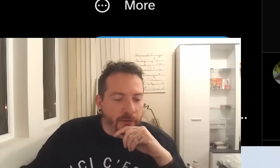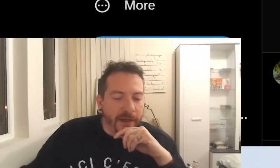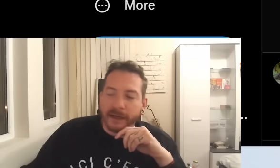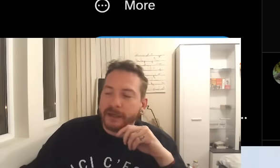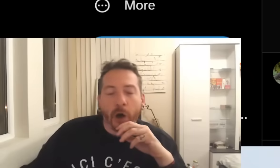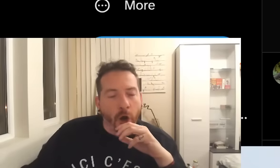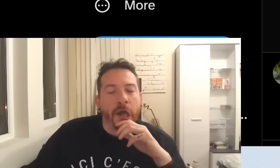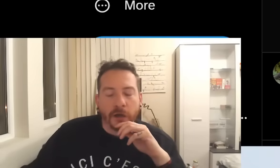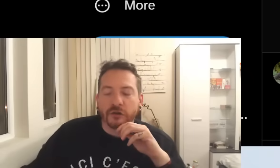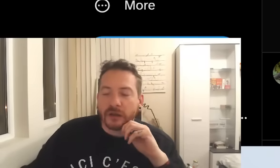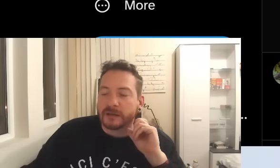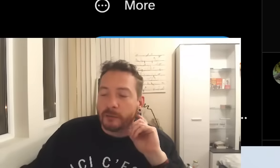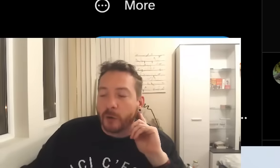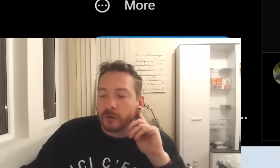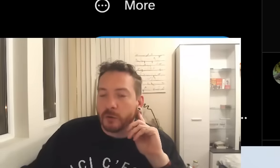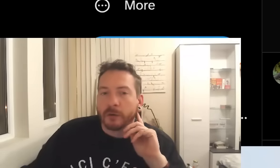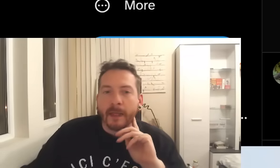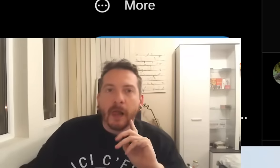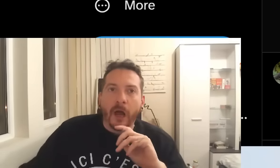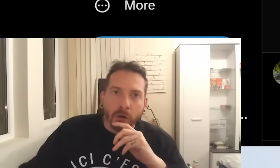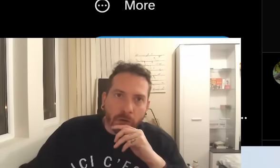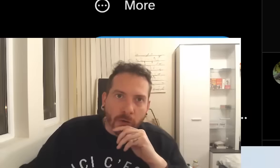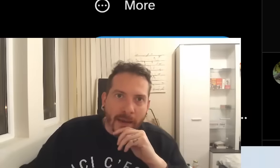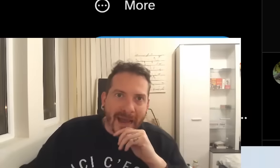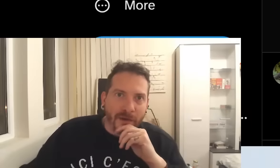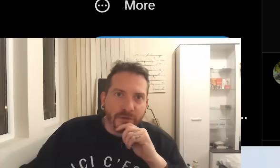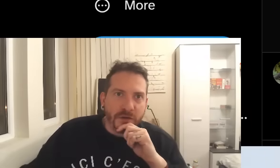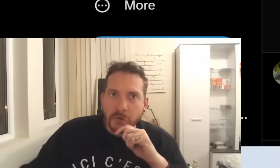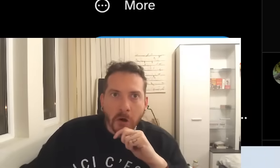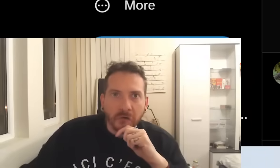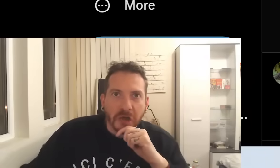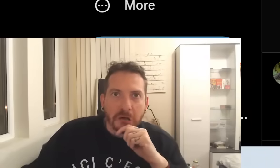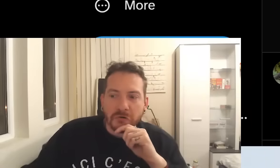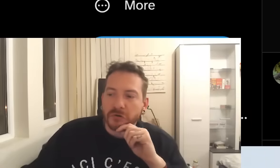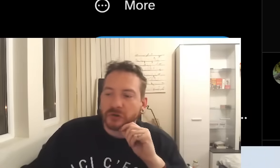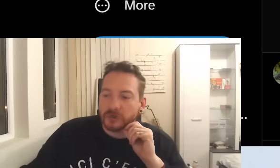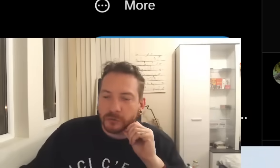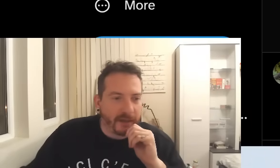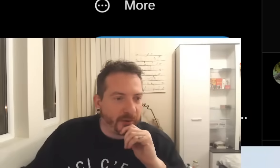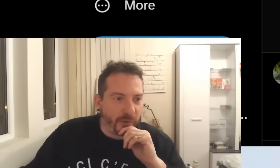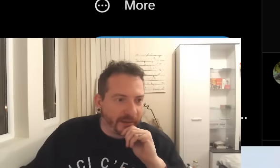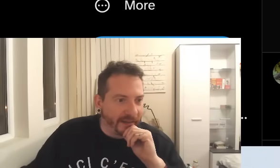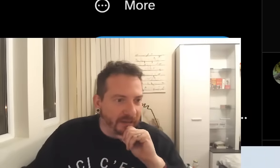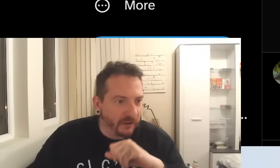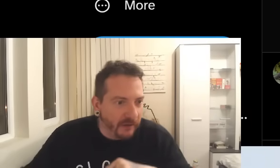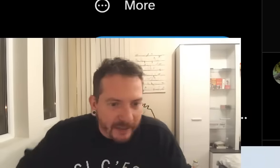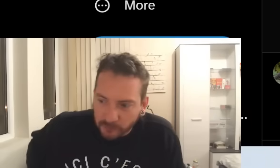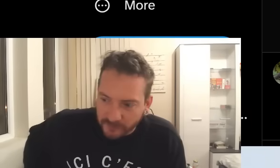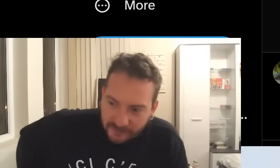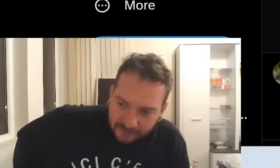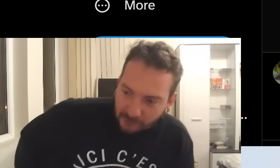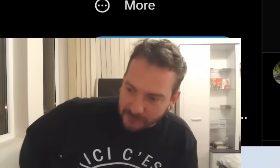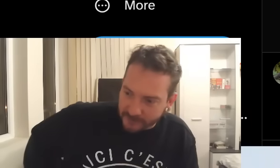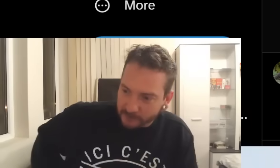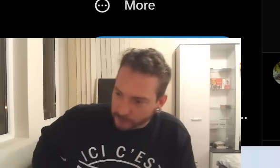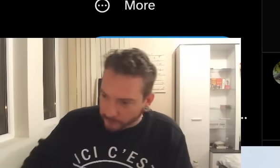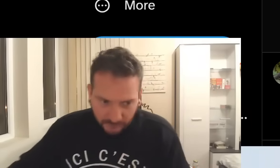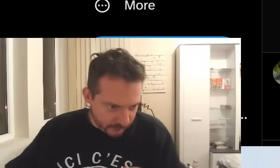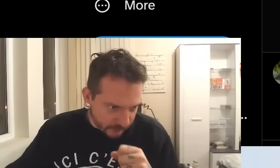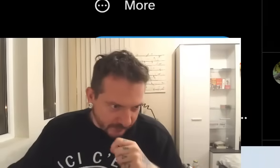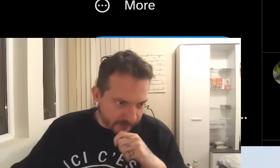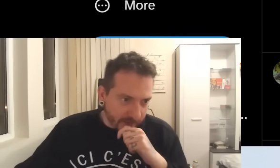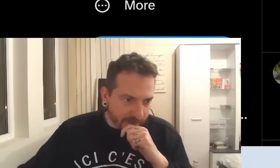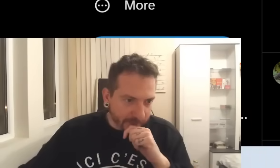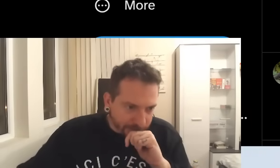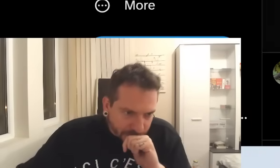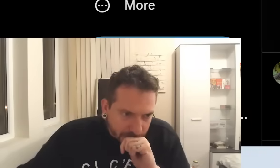eren eren c'est extrême droite ouais ouais LFI non c'est la gauche ouais ok d'accord et le Conseil d'État aussi c'est con qu'on fait en